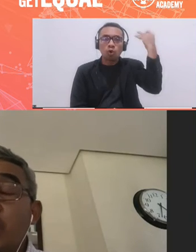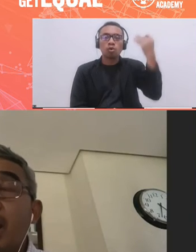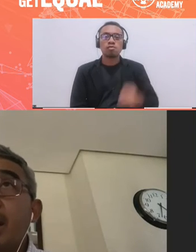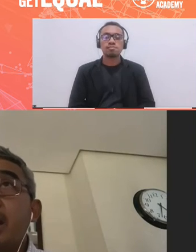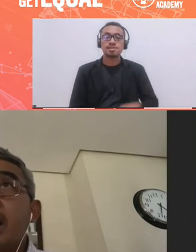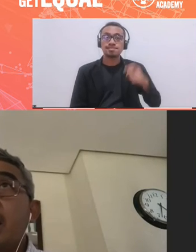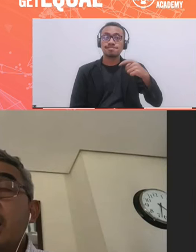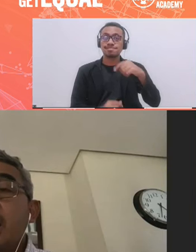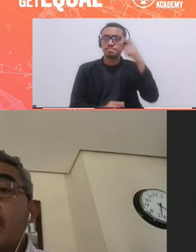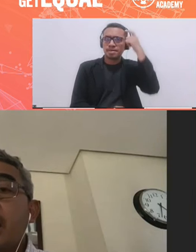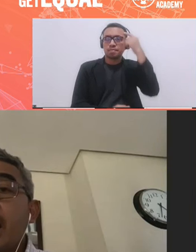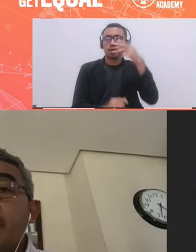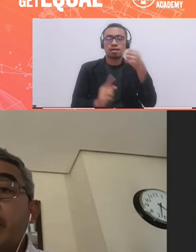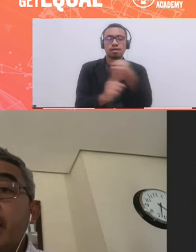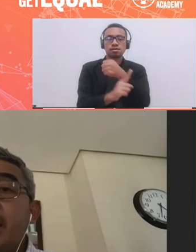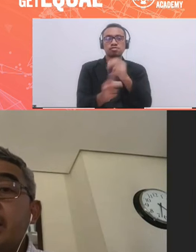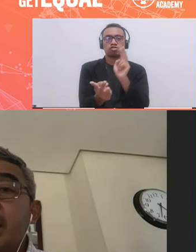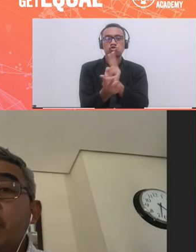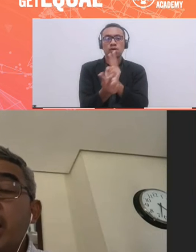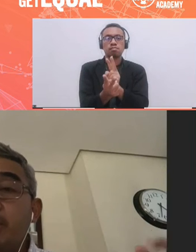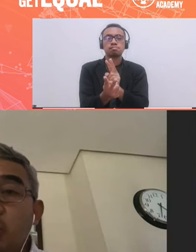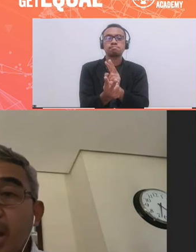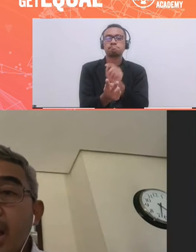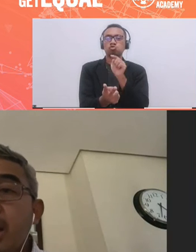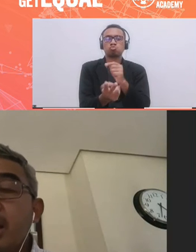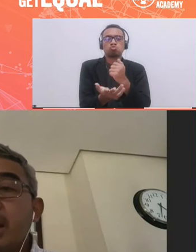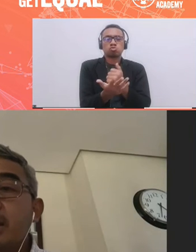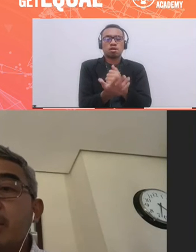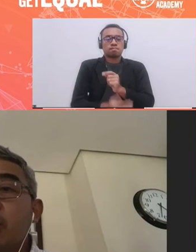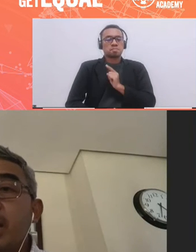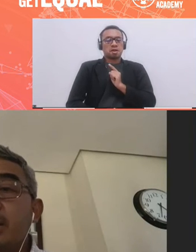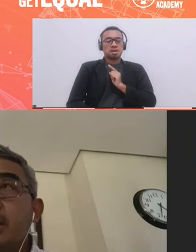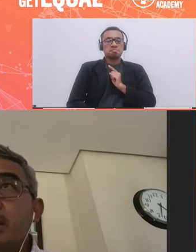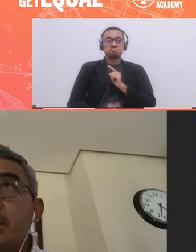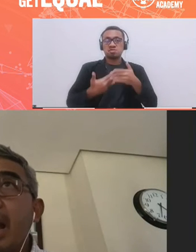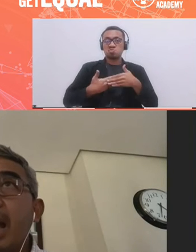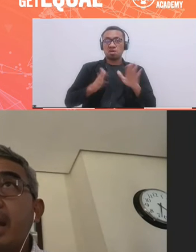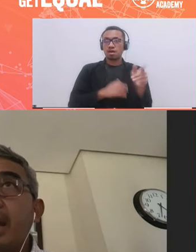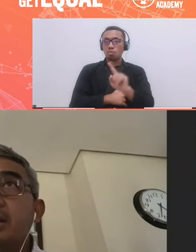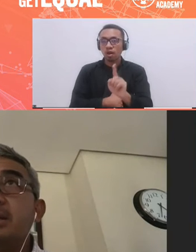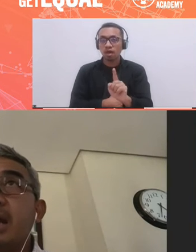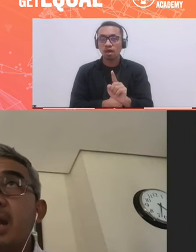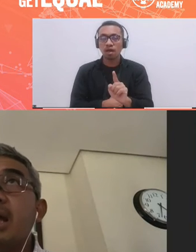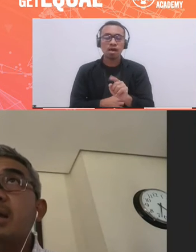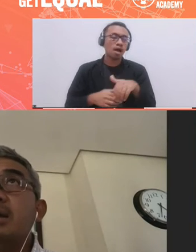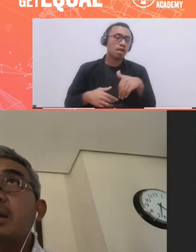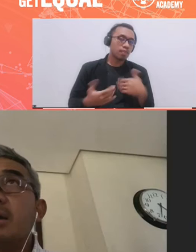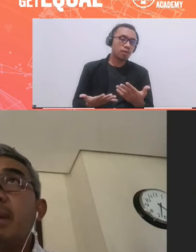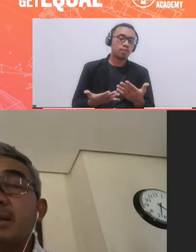kekerasan seksual adalah ranah pribadi yang tidak boleh dibuka dan tidak boleh ditangani